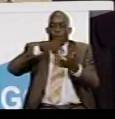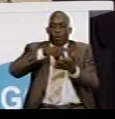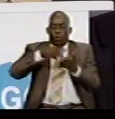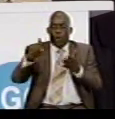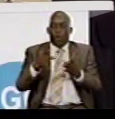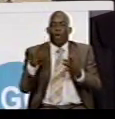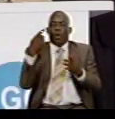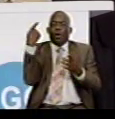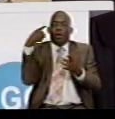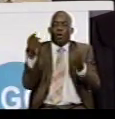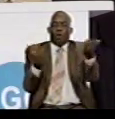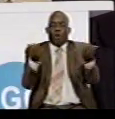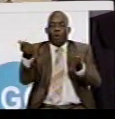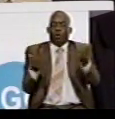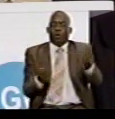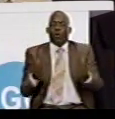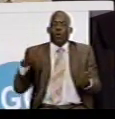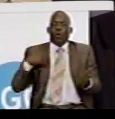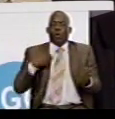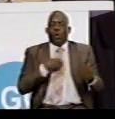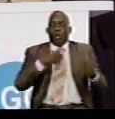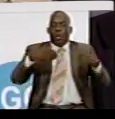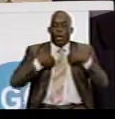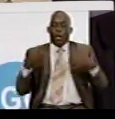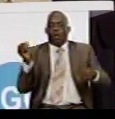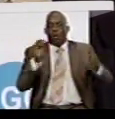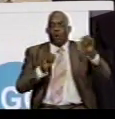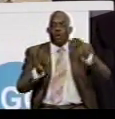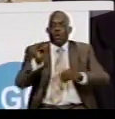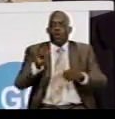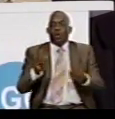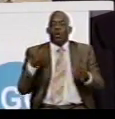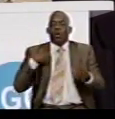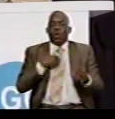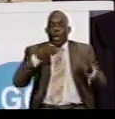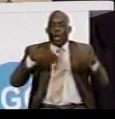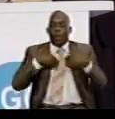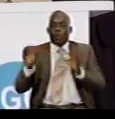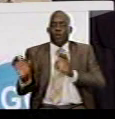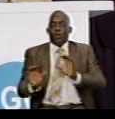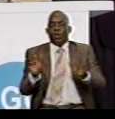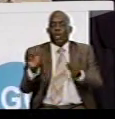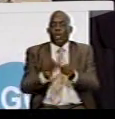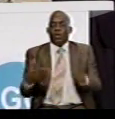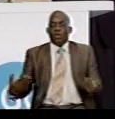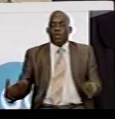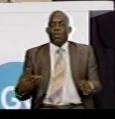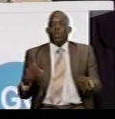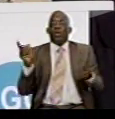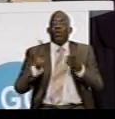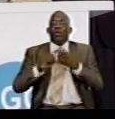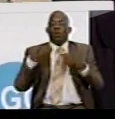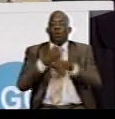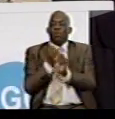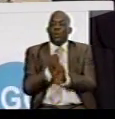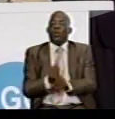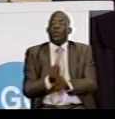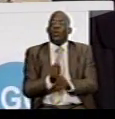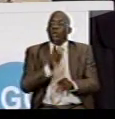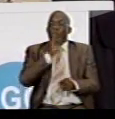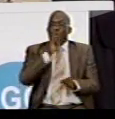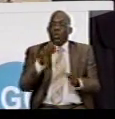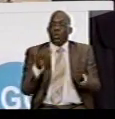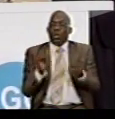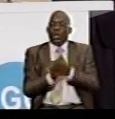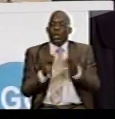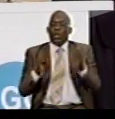have contributed. Nous avons contribué. We have done everything. Nous avons fait toutes choses. To make sure that this program ushers many people to the kingdom